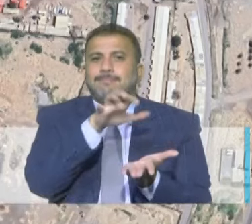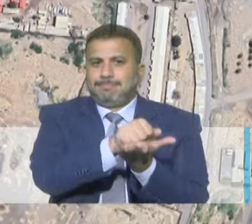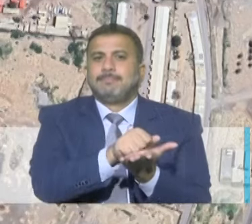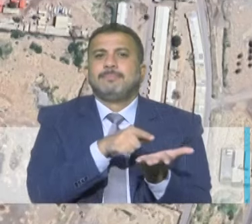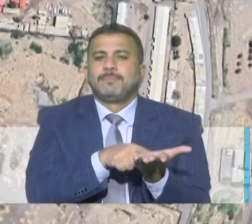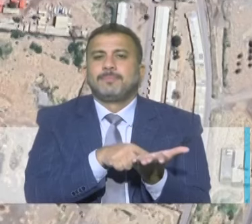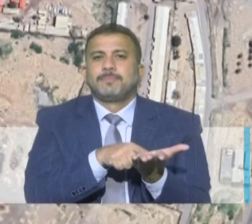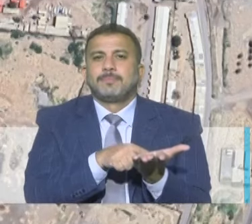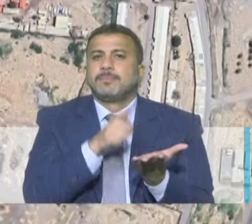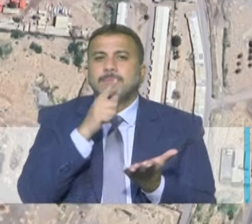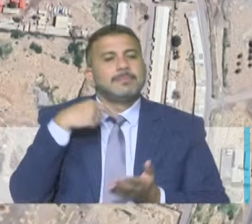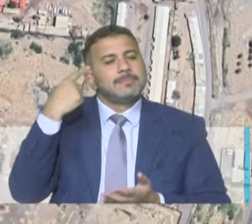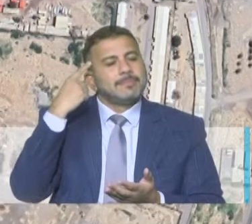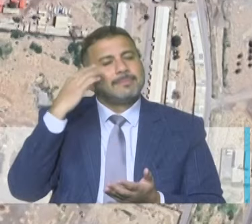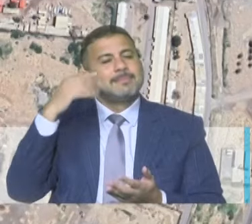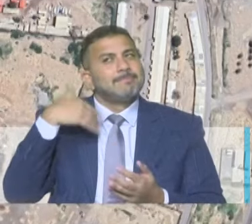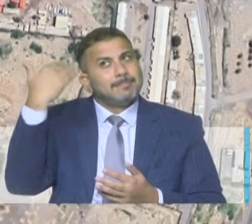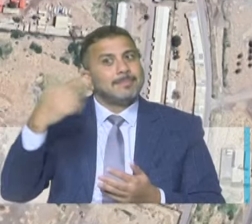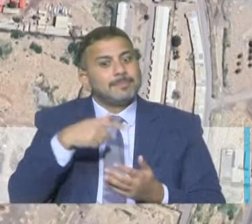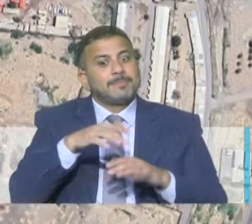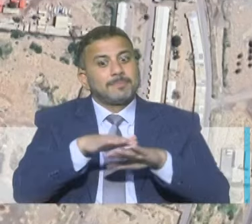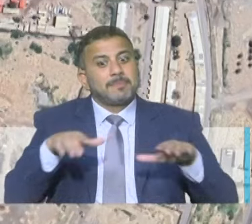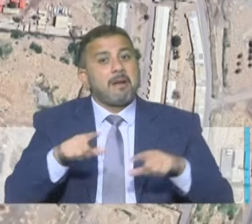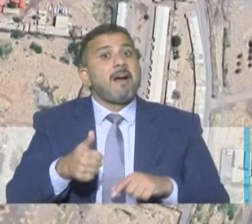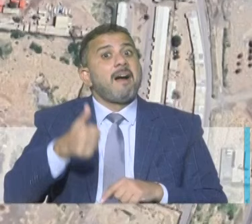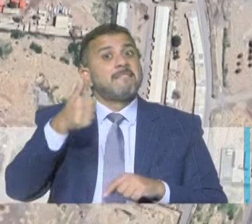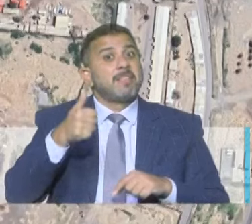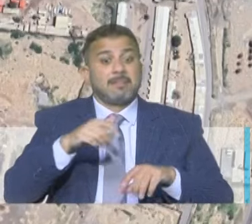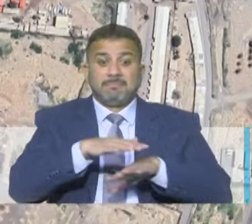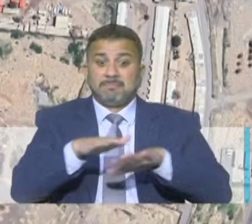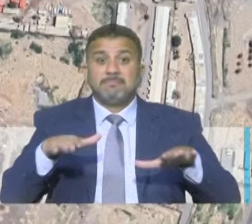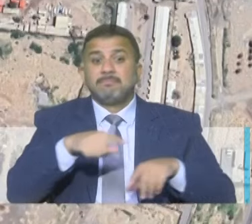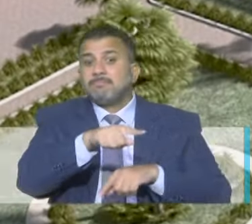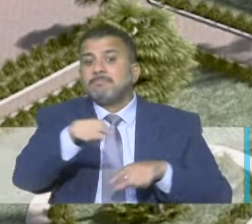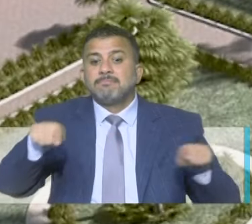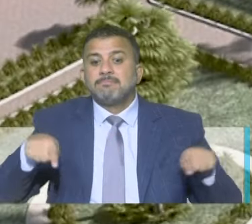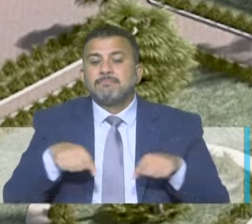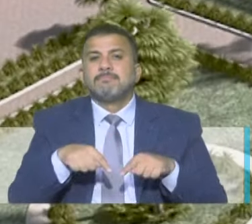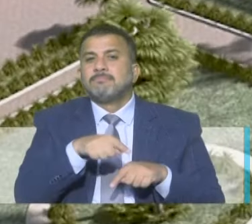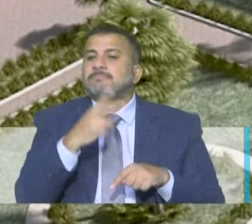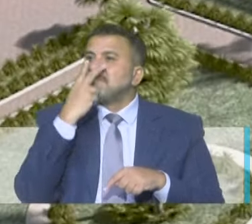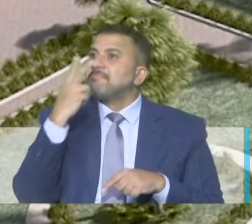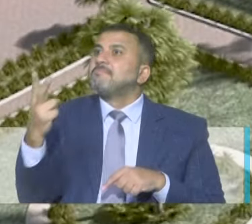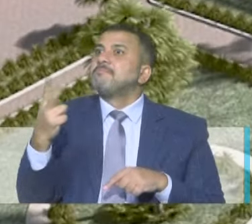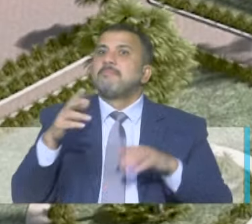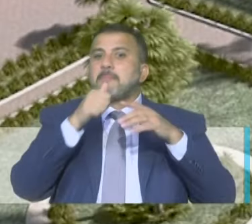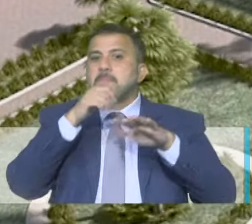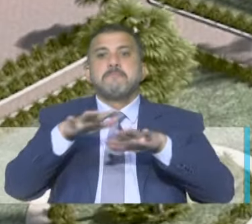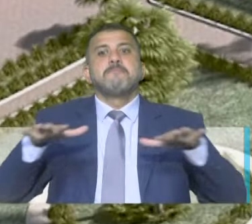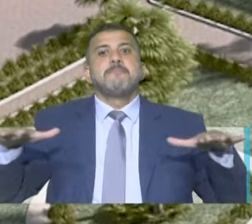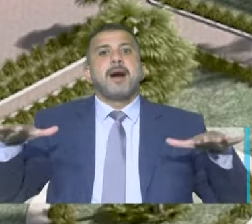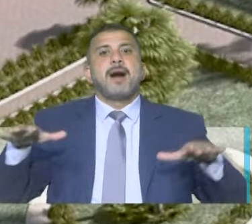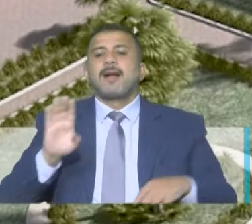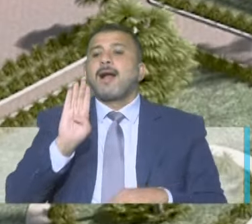وطبعا اتخيل ان هذا الموقع يعتبر من افضل المواقع من ناحيه الاطلاله البحريه ووقوعه في